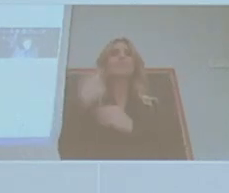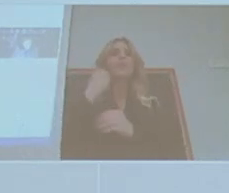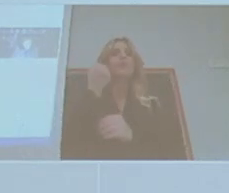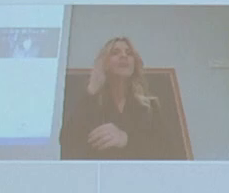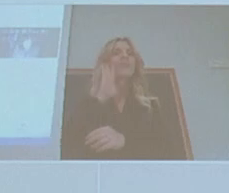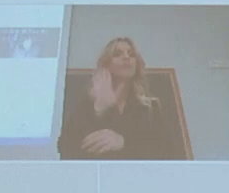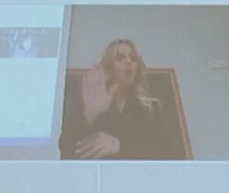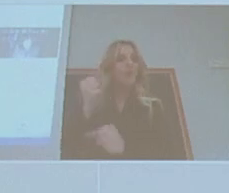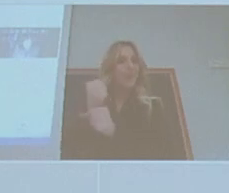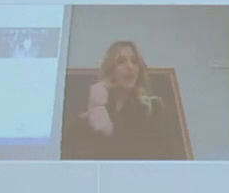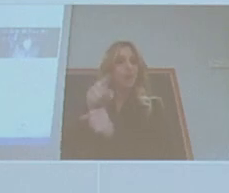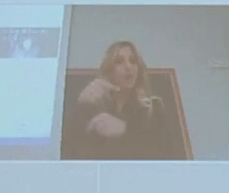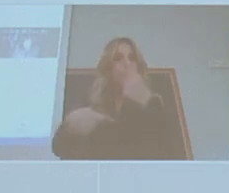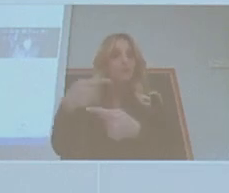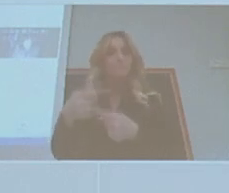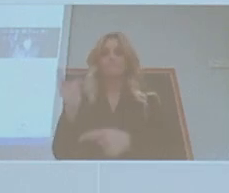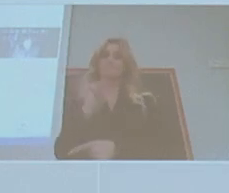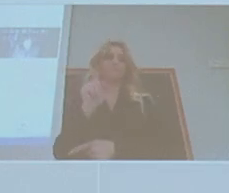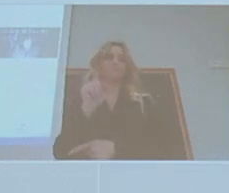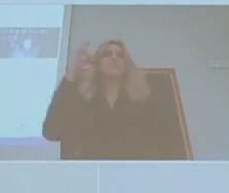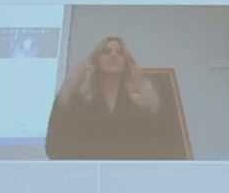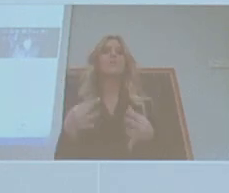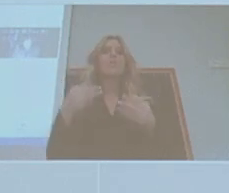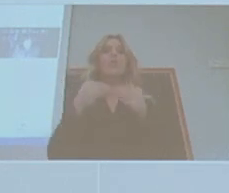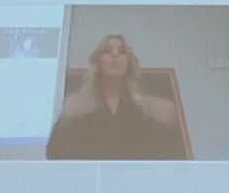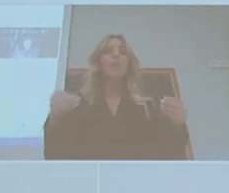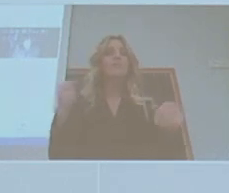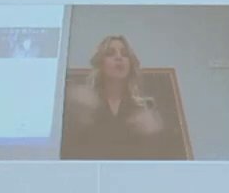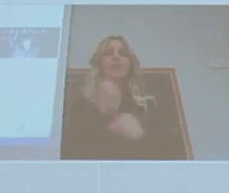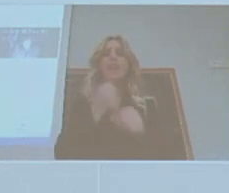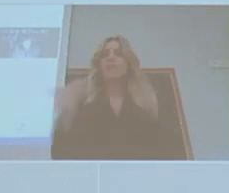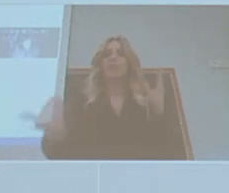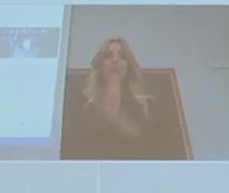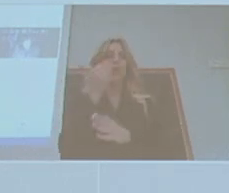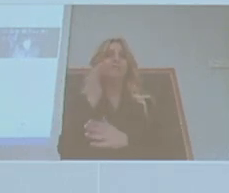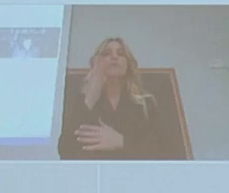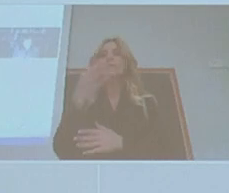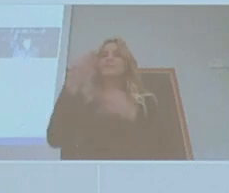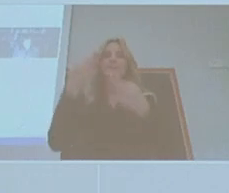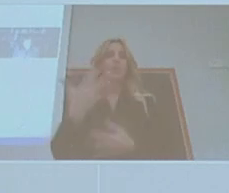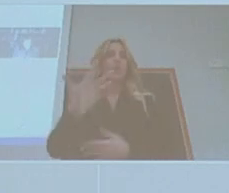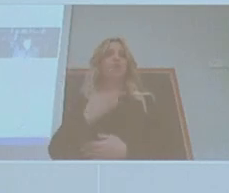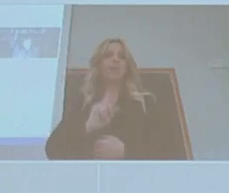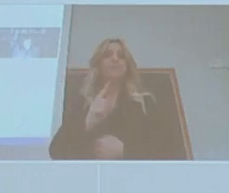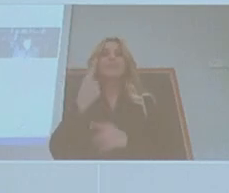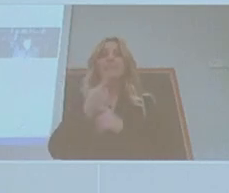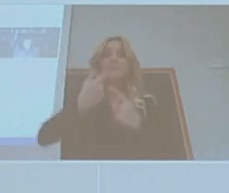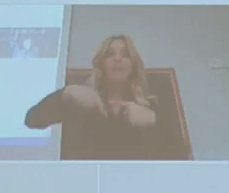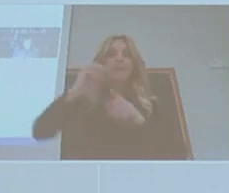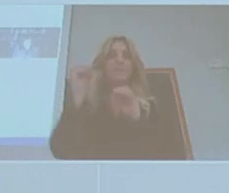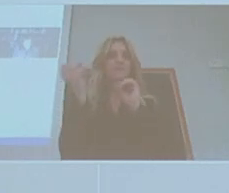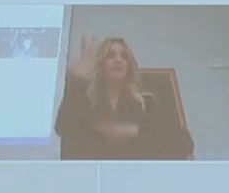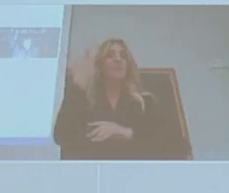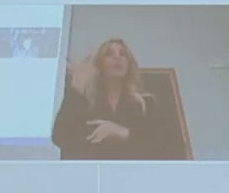genitori. Molti di voi dovranno fare professioni nuove, alcune delle quali ancora non esistono, che dobbiamo inventare per intercettare